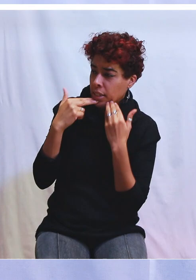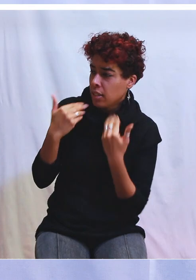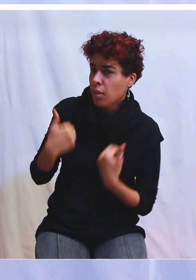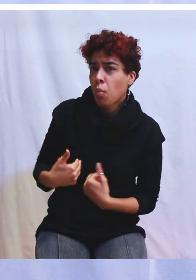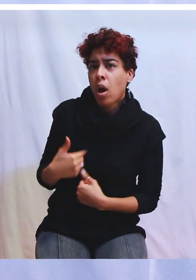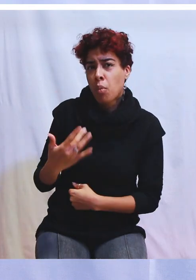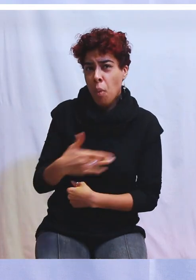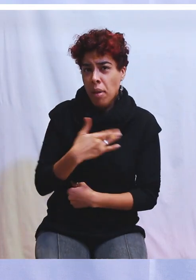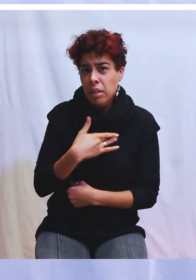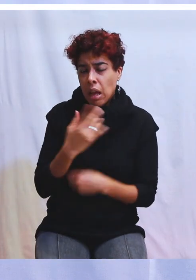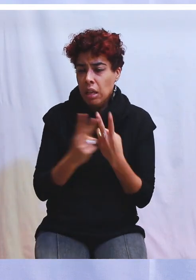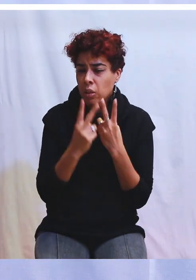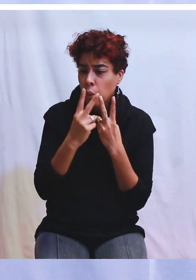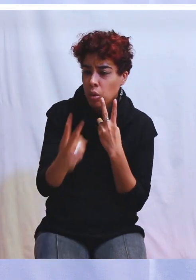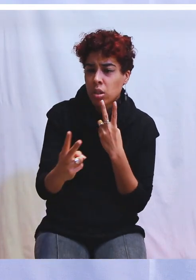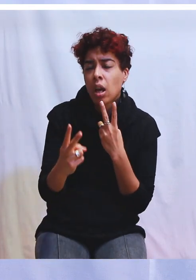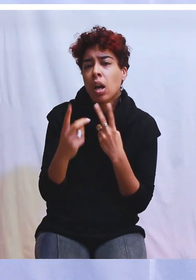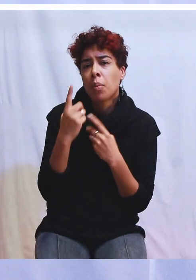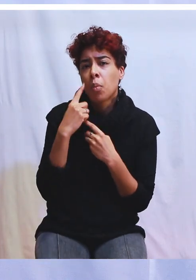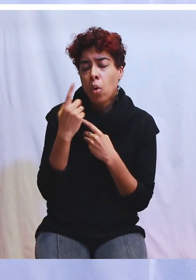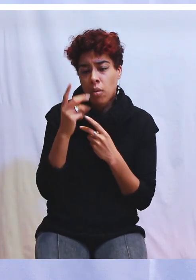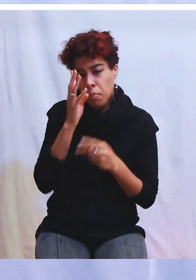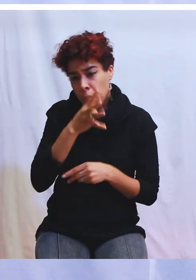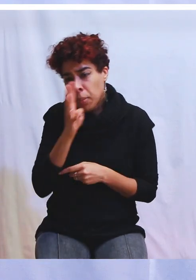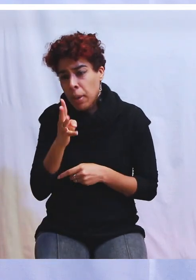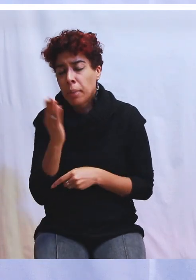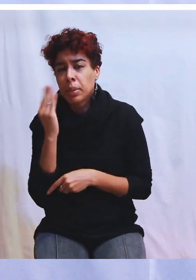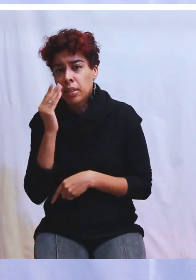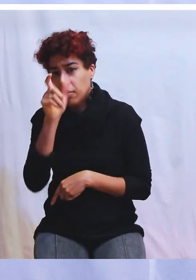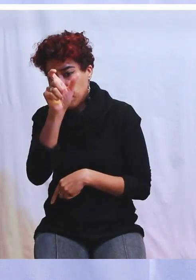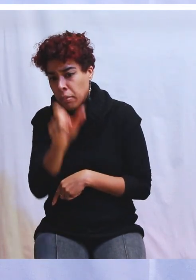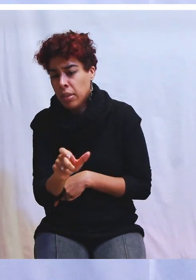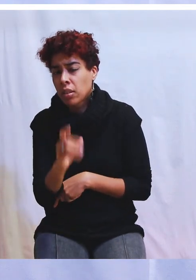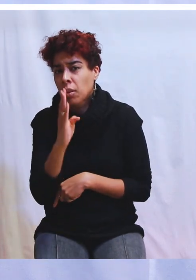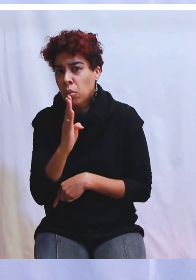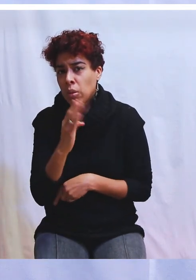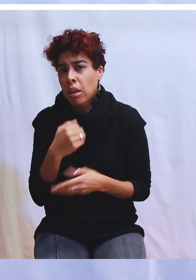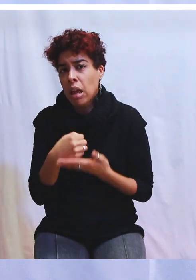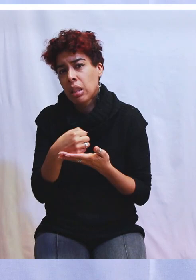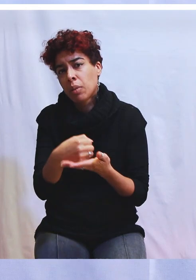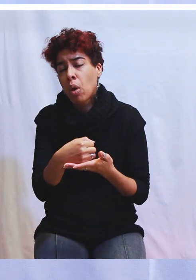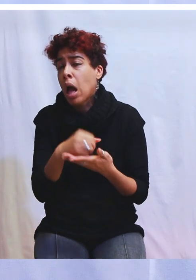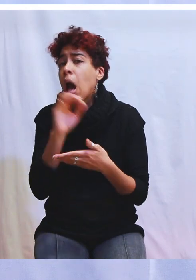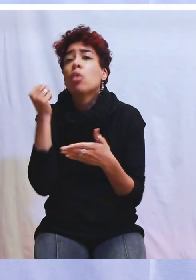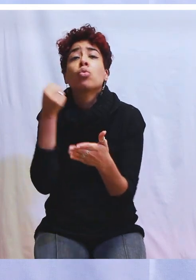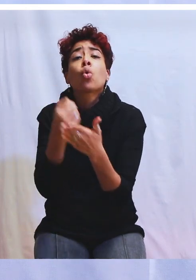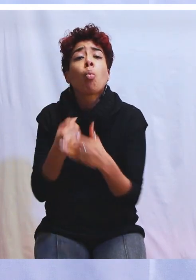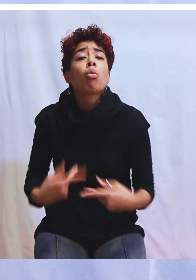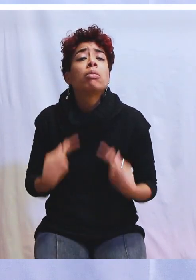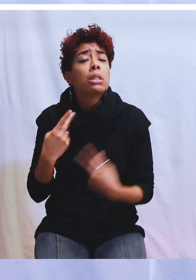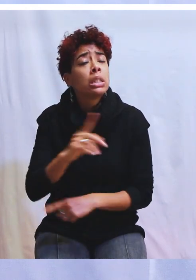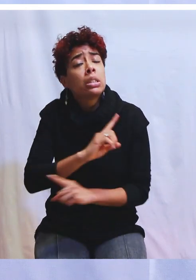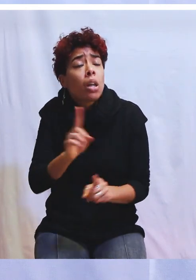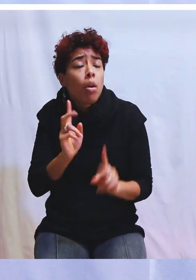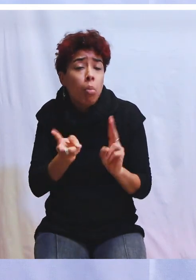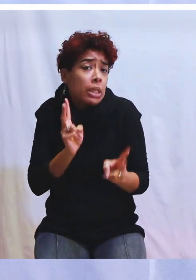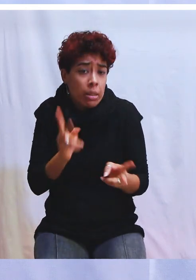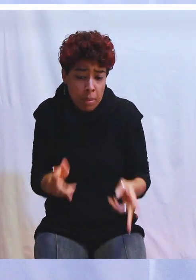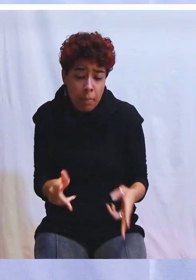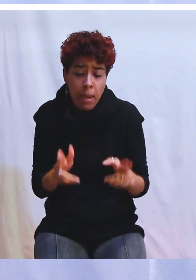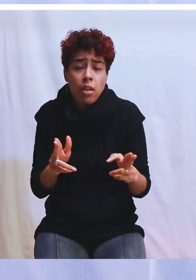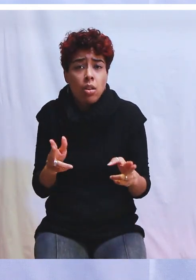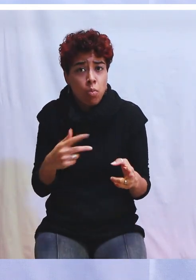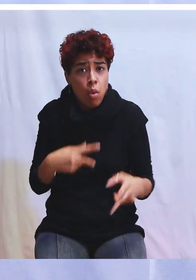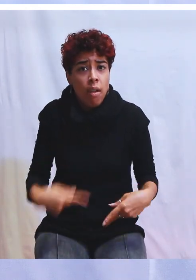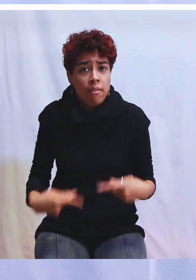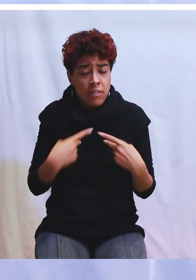bulle afin de venir l'aider si elle a besoin d'aide et de l'accompagner sur un bout de chemin, peut-être pas toute sa vie, mais une période de temps où je vais